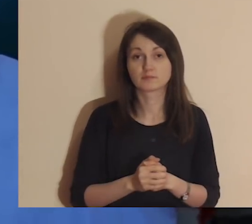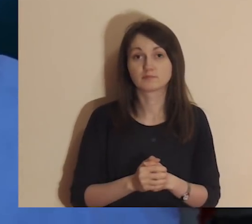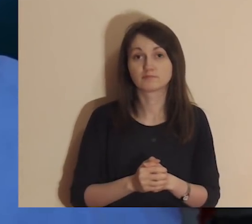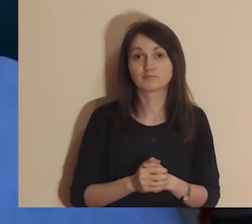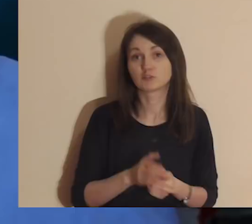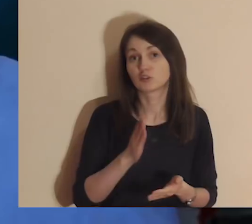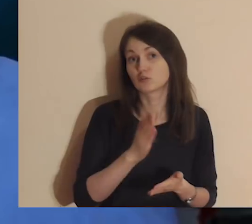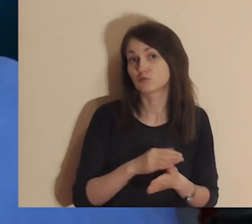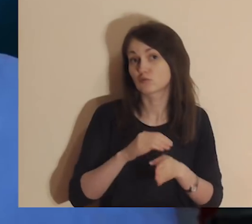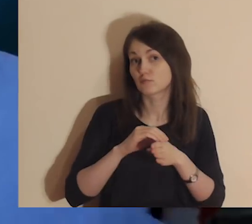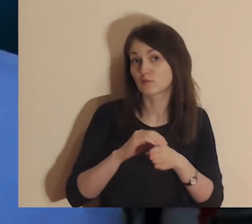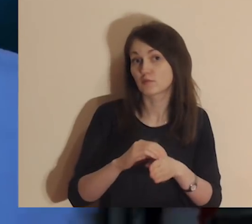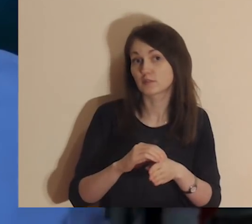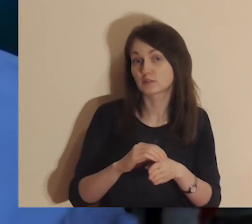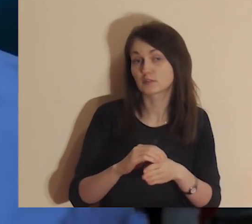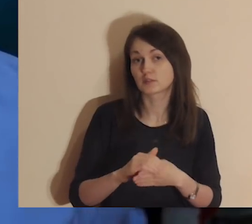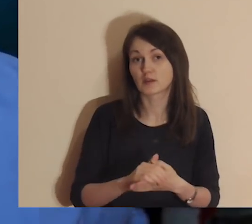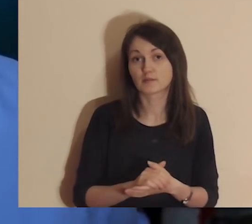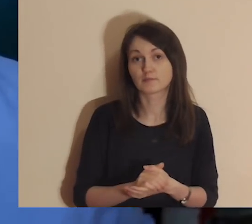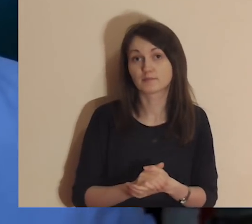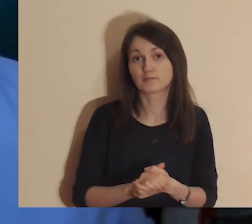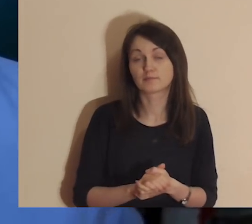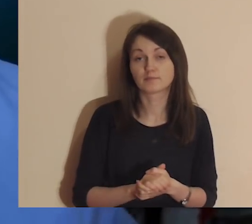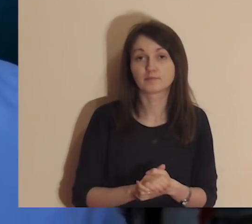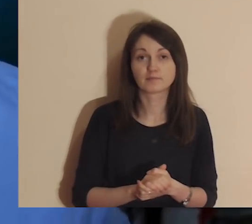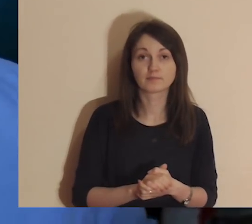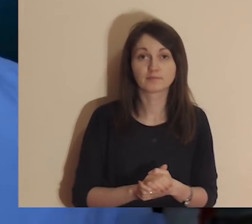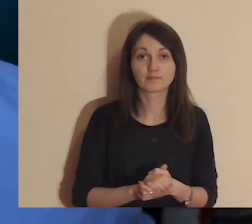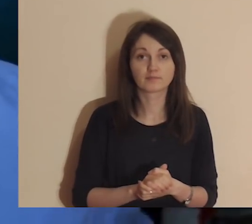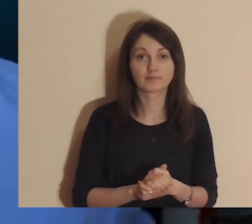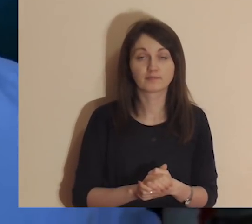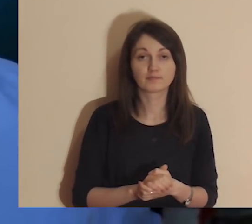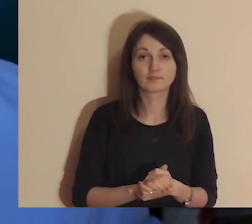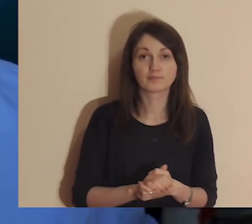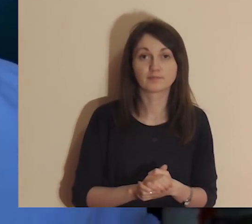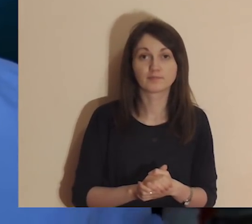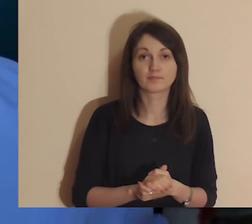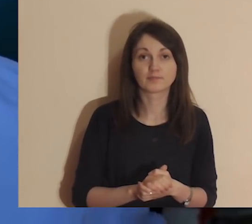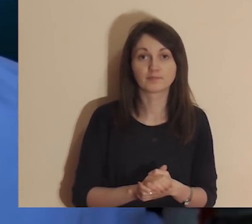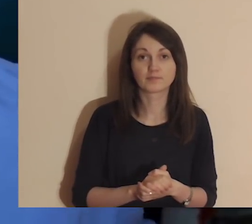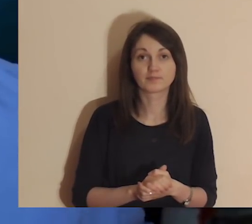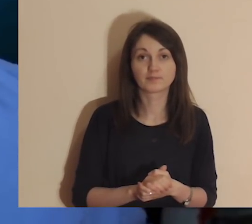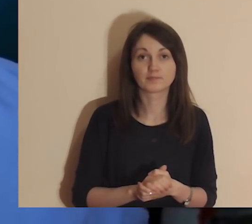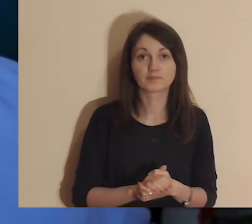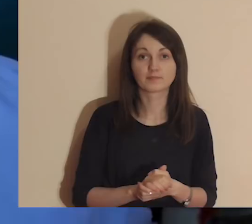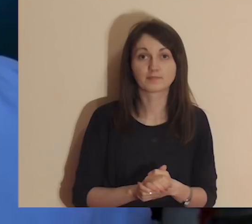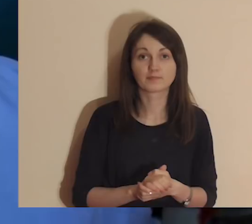aha, to jest ten element. I tyle prowadzonej modlitwy będzie tak naprawdę.